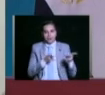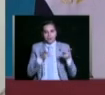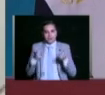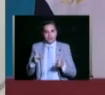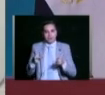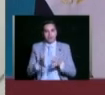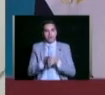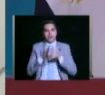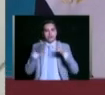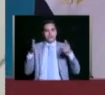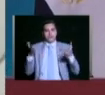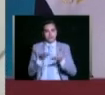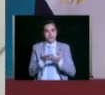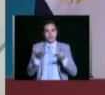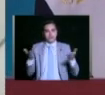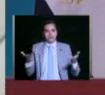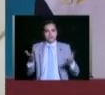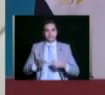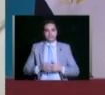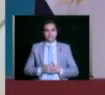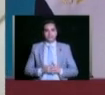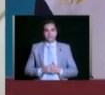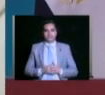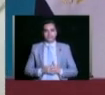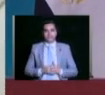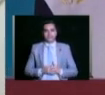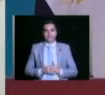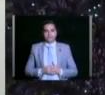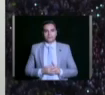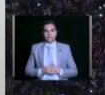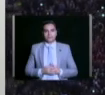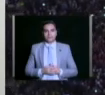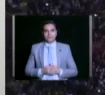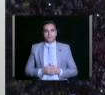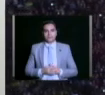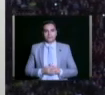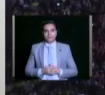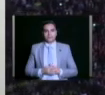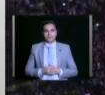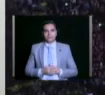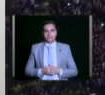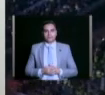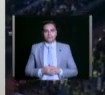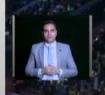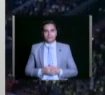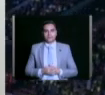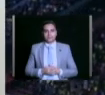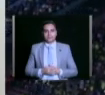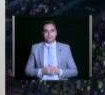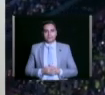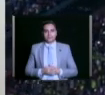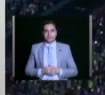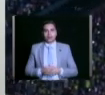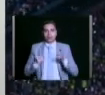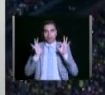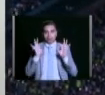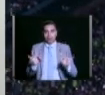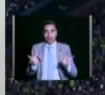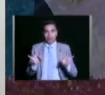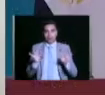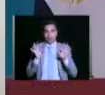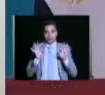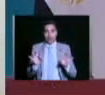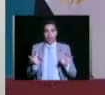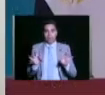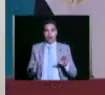يناسب المنتج اللي هو عنده طبعا فاحنا من خلال الفعاليات الكبيره اللي احنا بنعملها بنقدر ان احنا نفتح له المجال ان هو